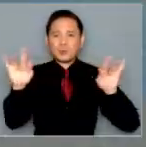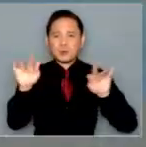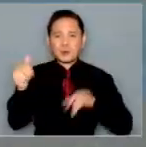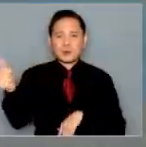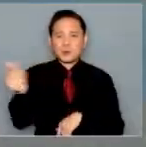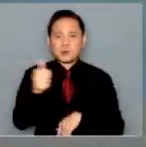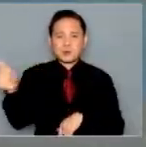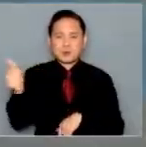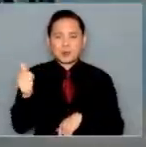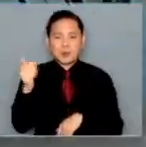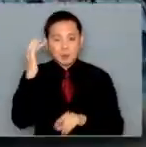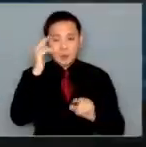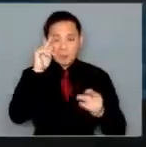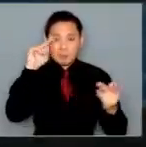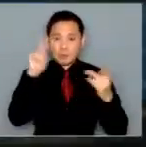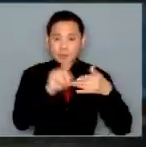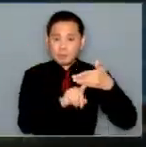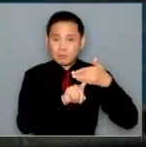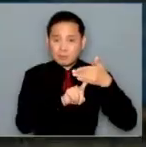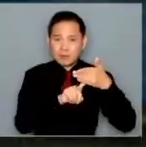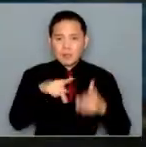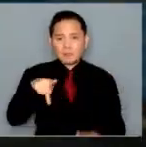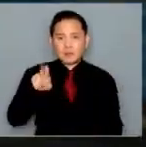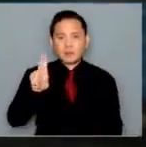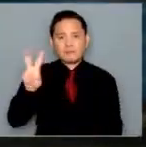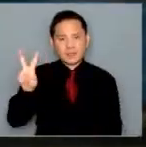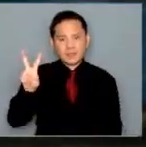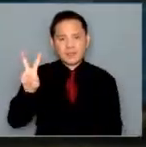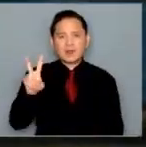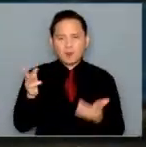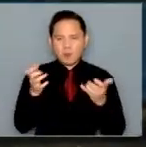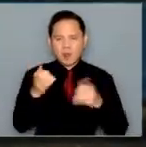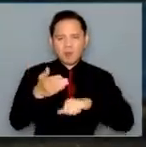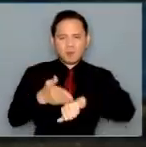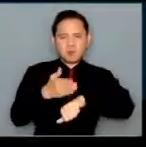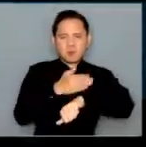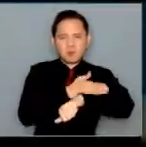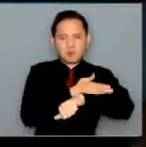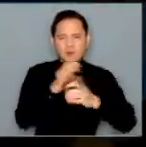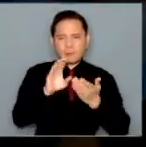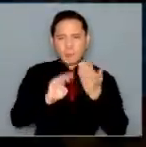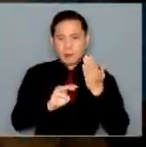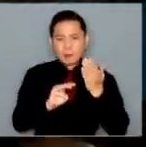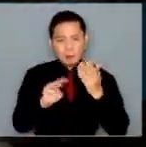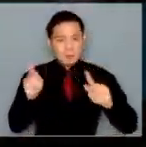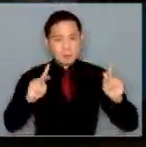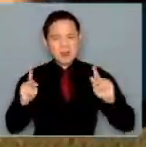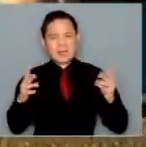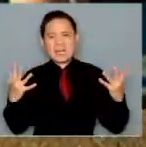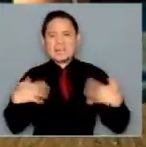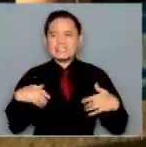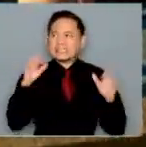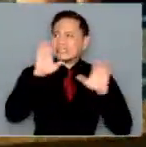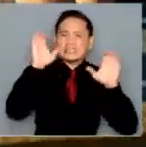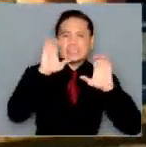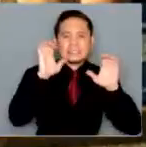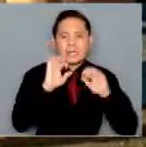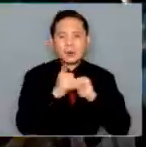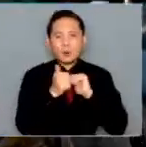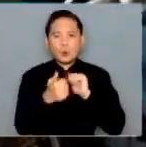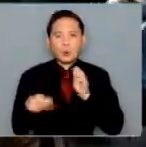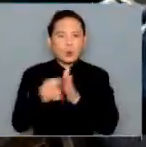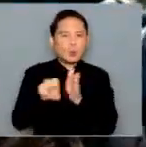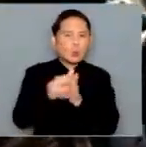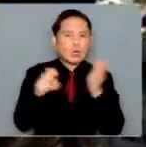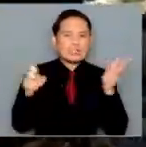program na sinimula nila kahapon. Ang ilang pasahero tuloy, aminadong nahirapan sumakay dahil madalang ang mga pumapasadang jeep. Kadalasan ko